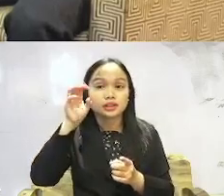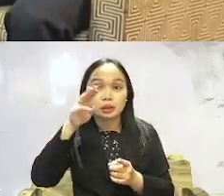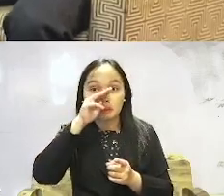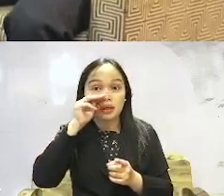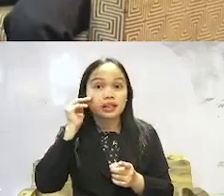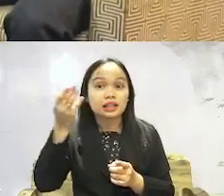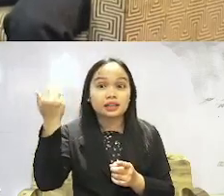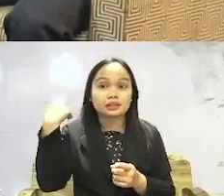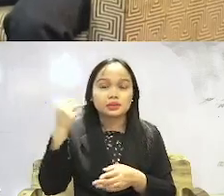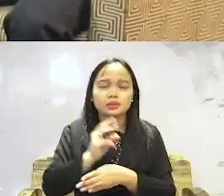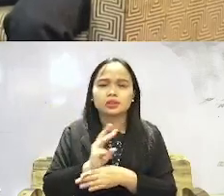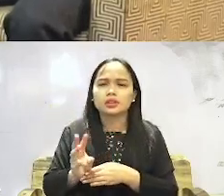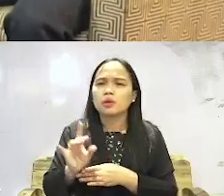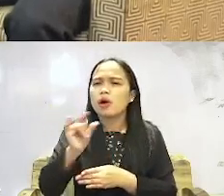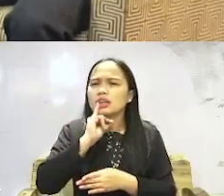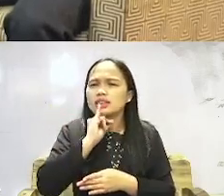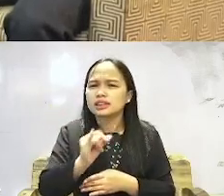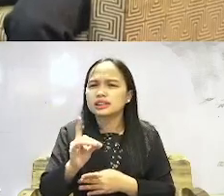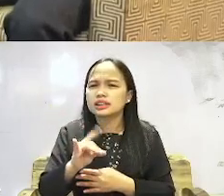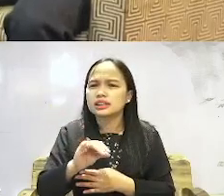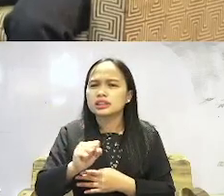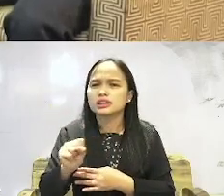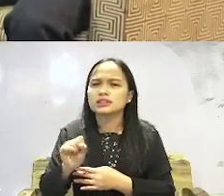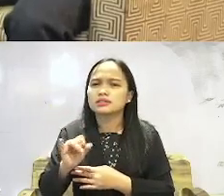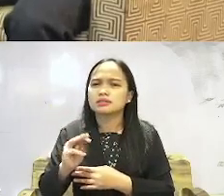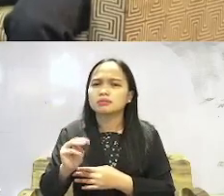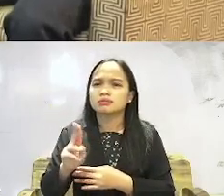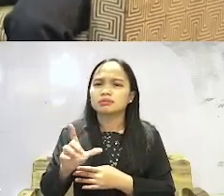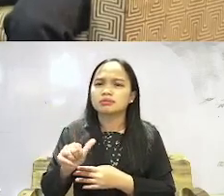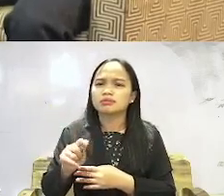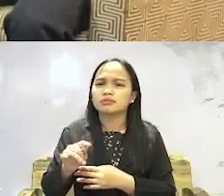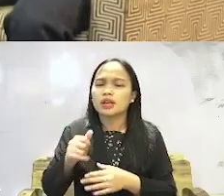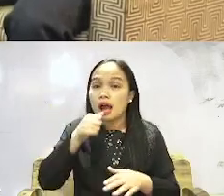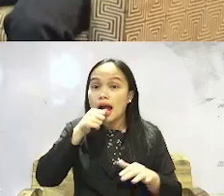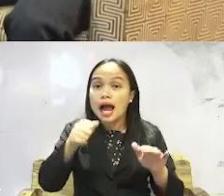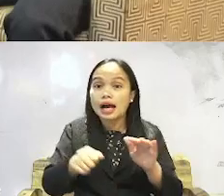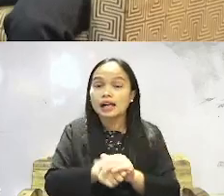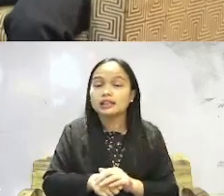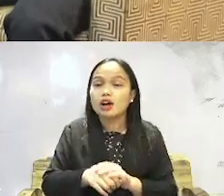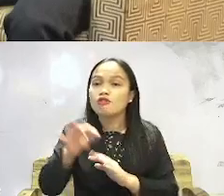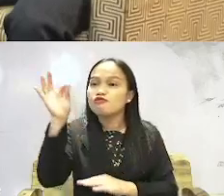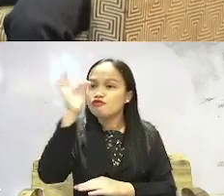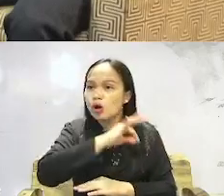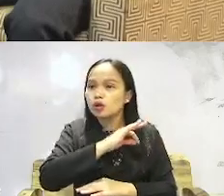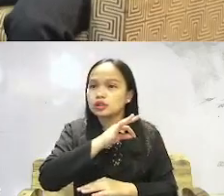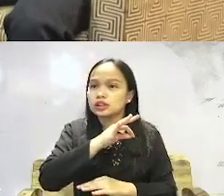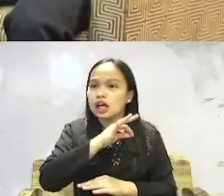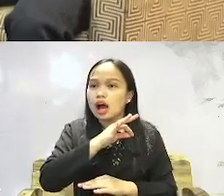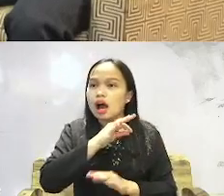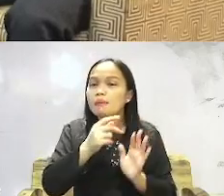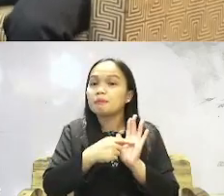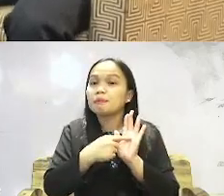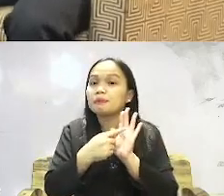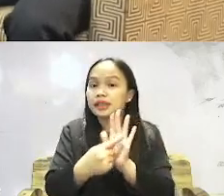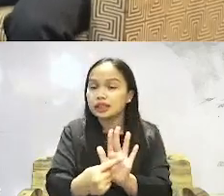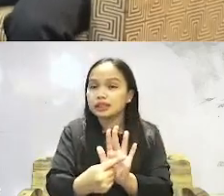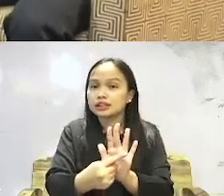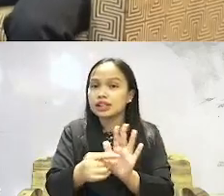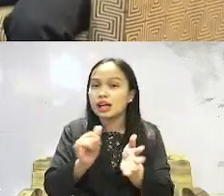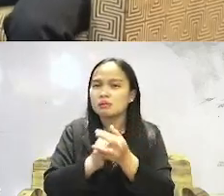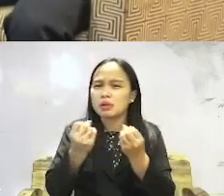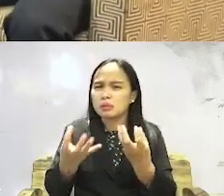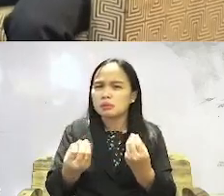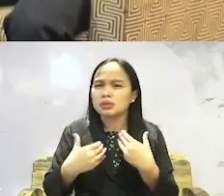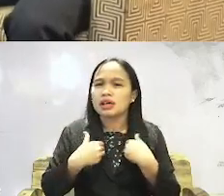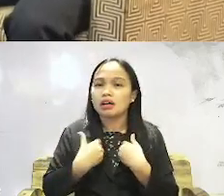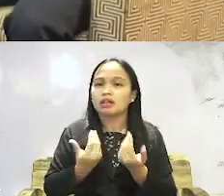week? What is dissimulation? Hiding behind a false appearance. Maraming kabataan yun